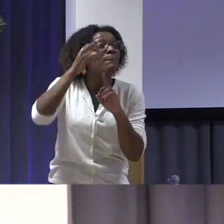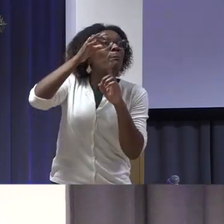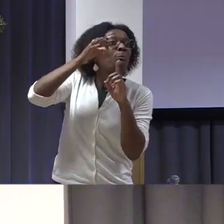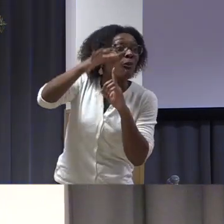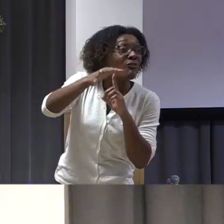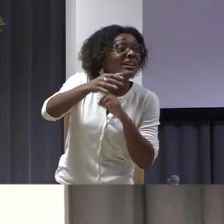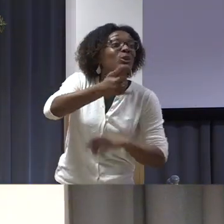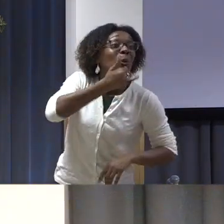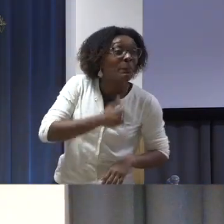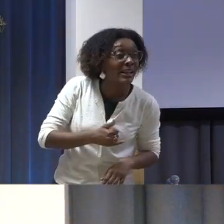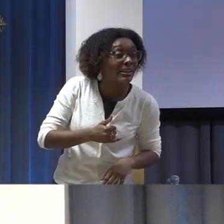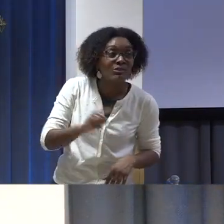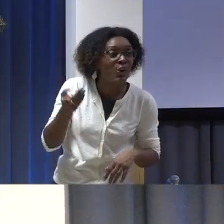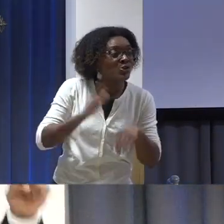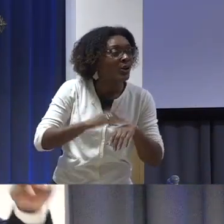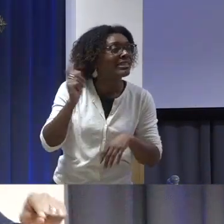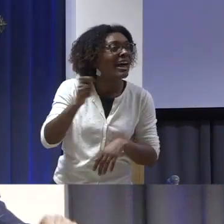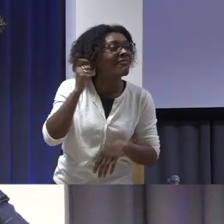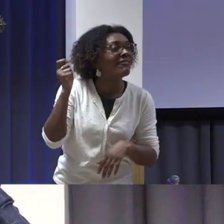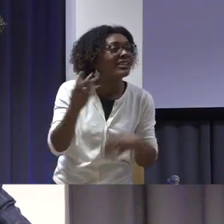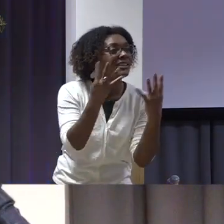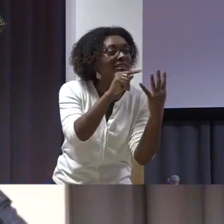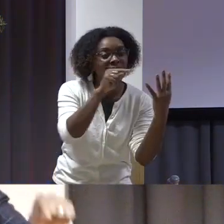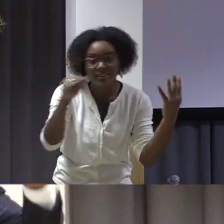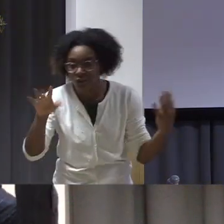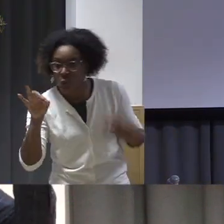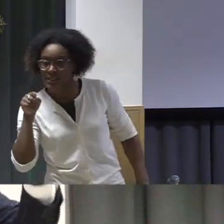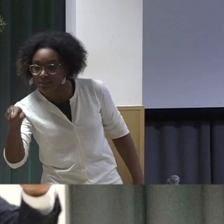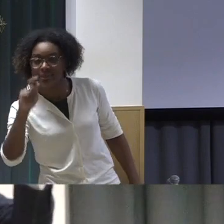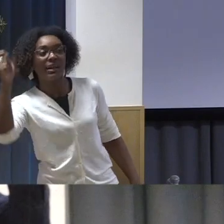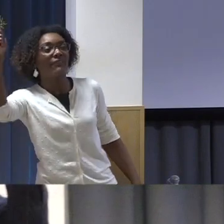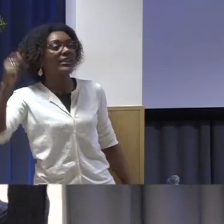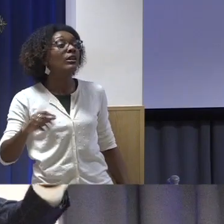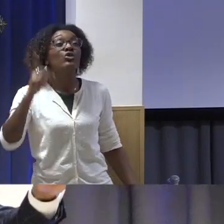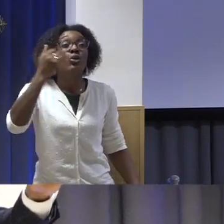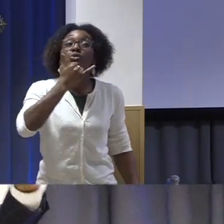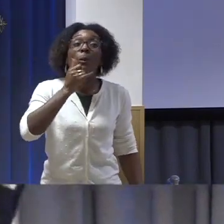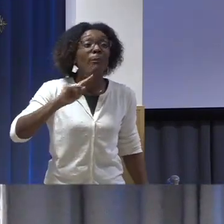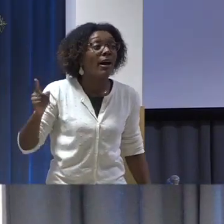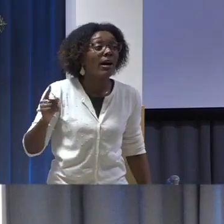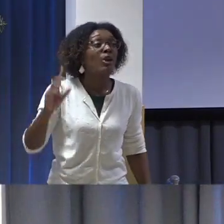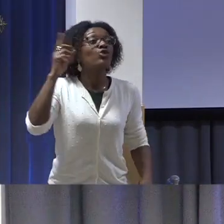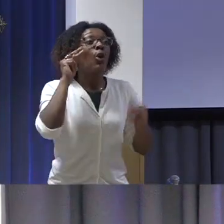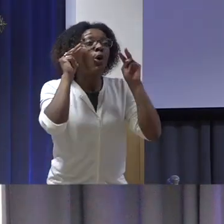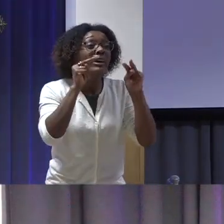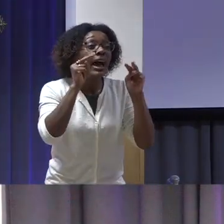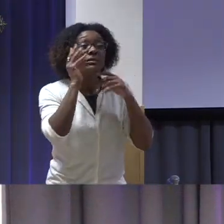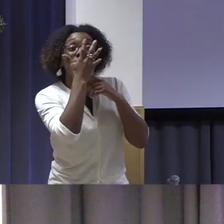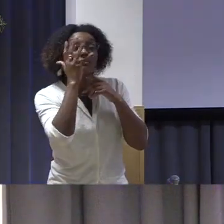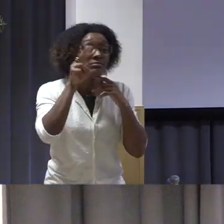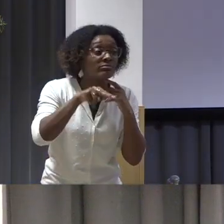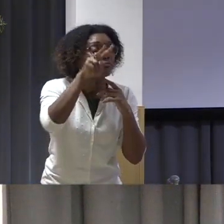s'était trompé mais comme dieu ne se trompe pas parce que dieu ne regarde pas aux apparences mais dieu voir le coeur